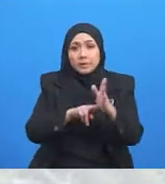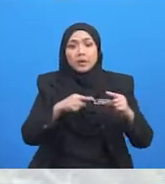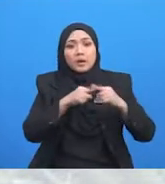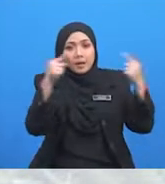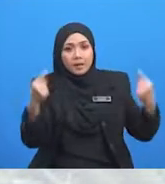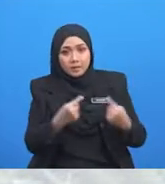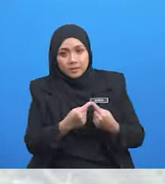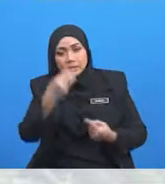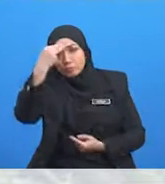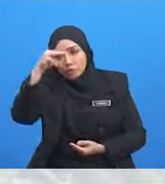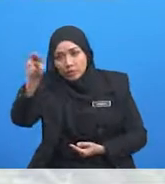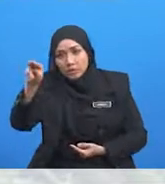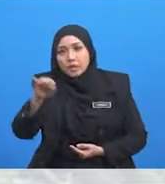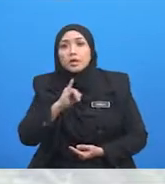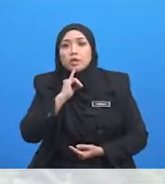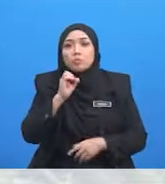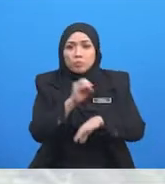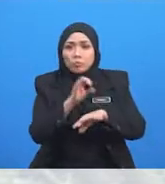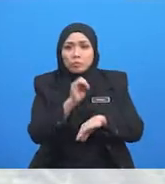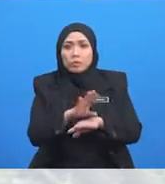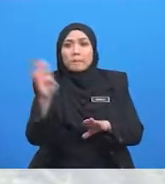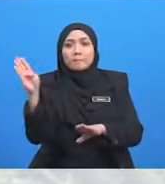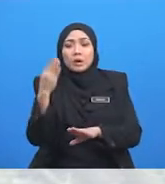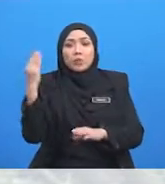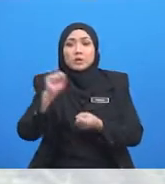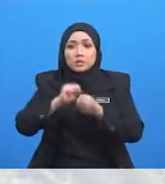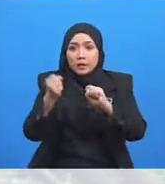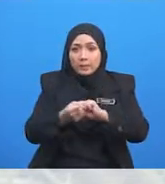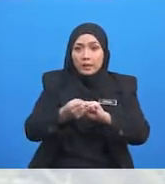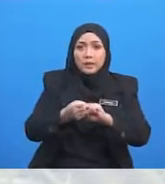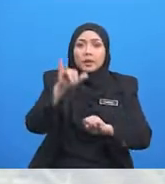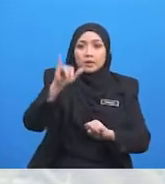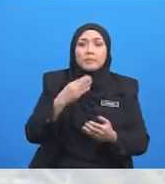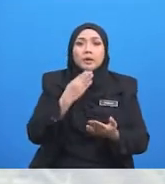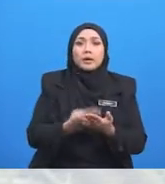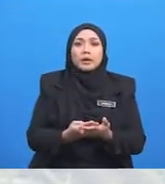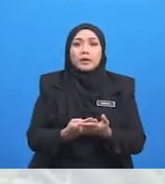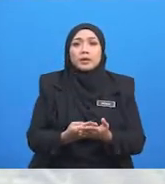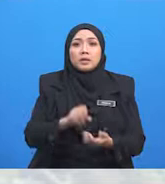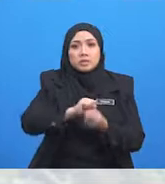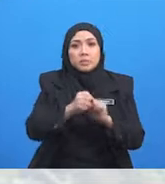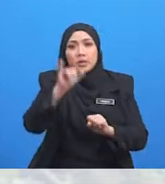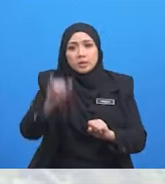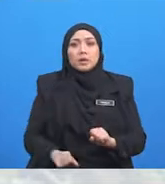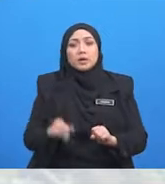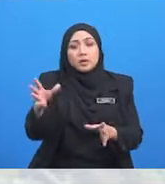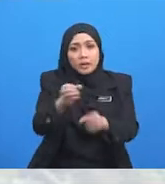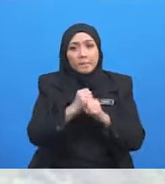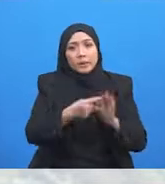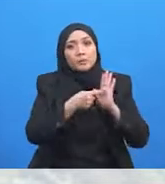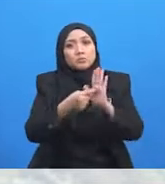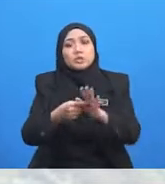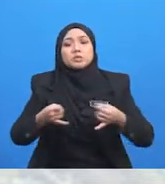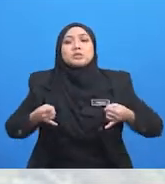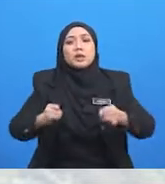Ibu berpesan bahawa sahabat yang baik ialah sahabat yang dapat menunjukkan